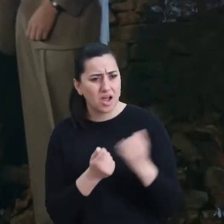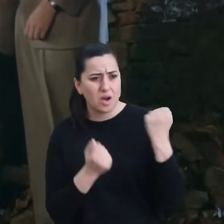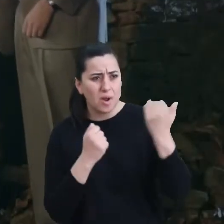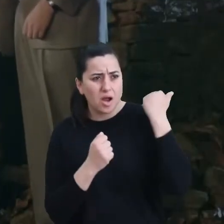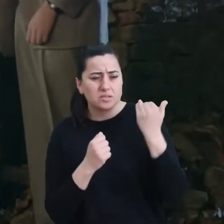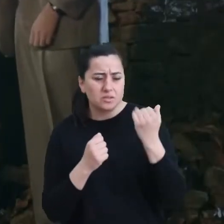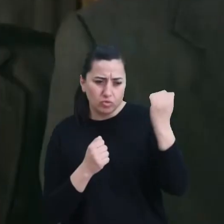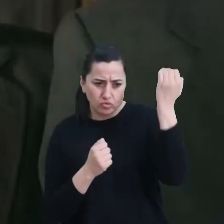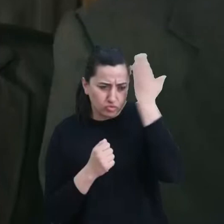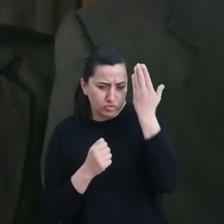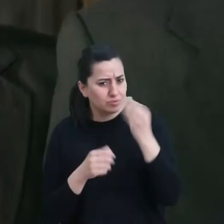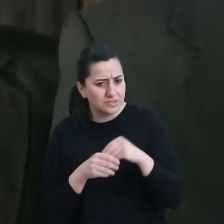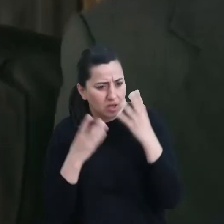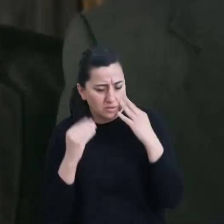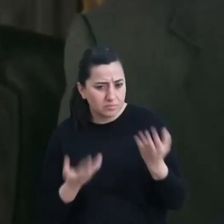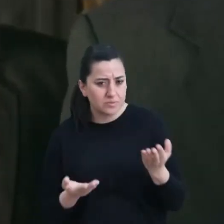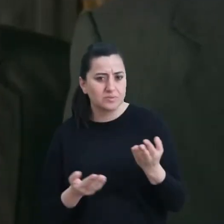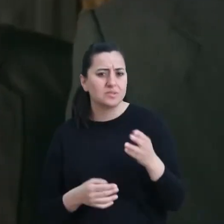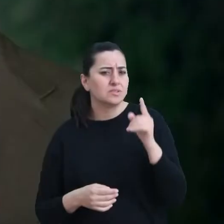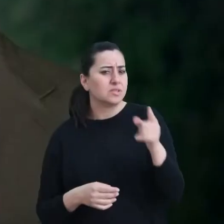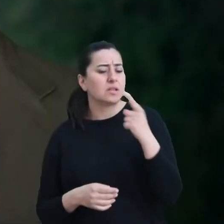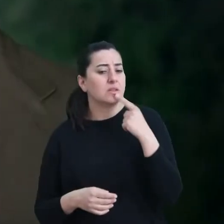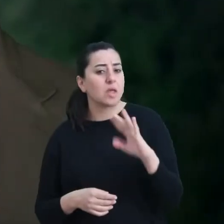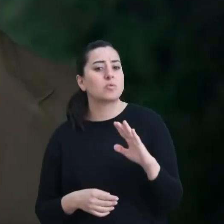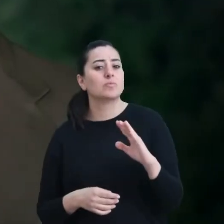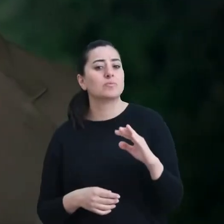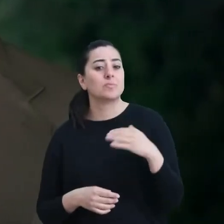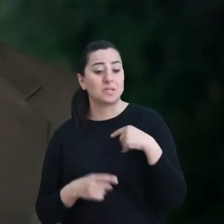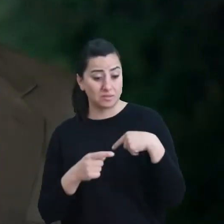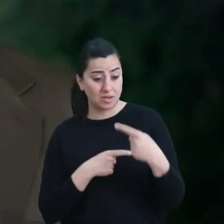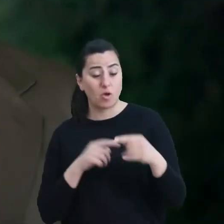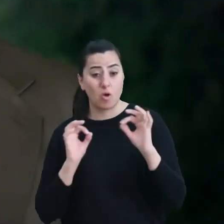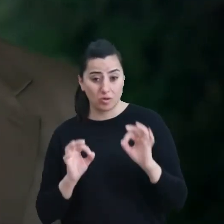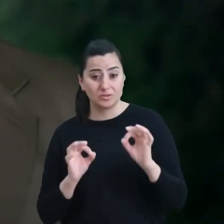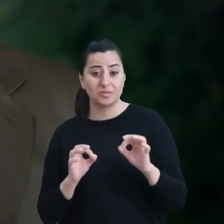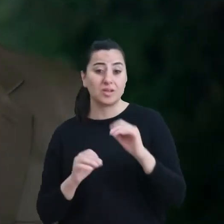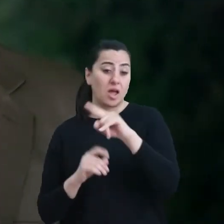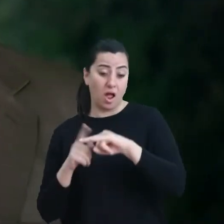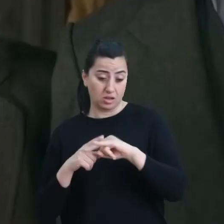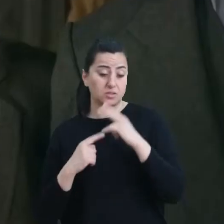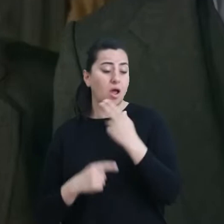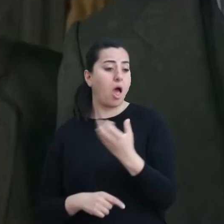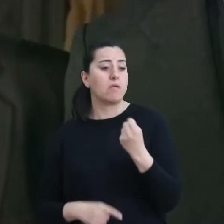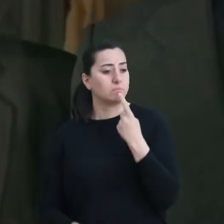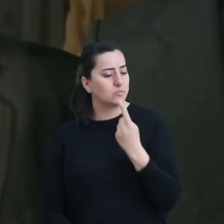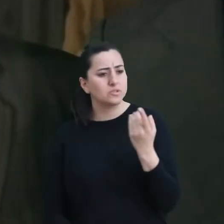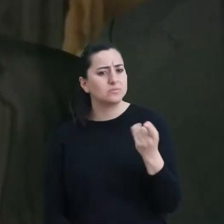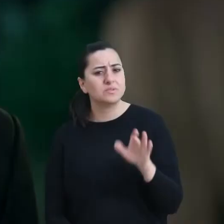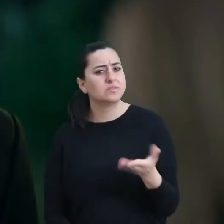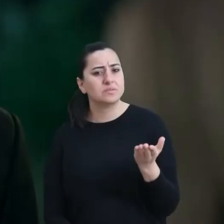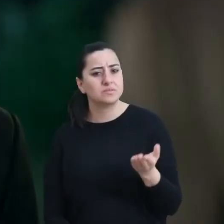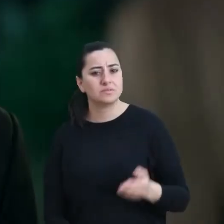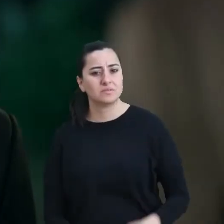arkasında yel mi çarptı seni? Hı? Gülüm sen deyip durmuyor muydun? Ben senin yerinde olsam köstencelen halin kızını alırım diye. Ne oldu